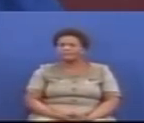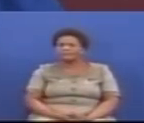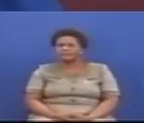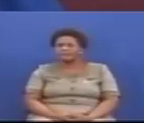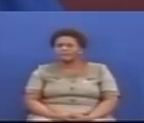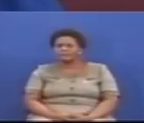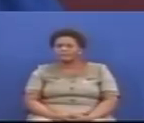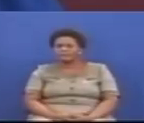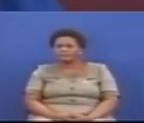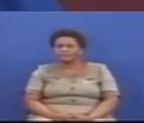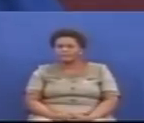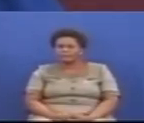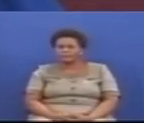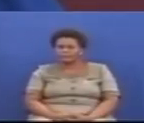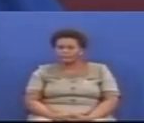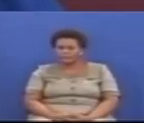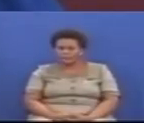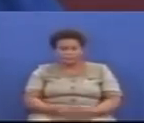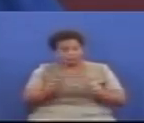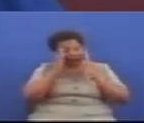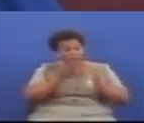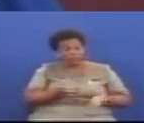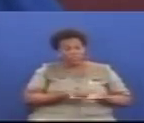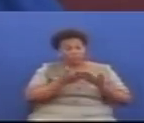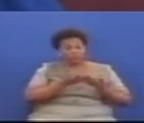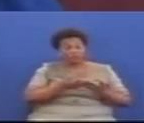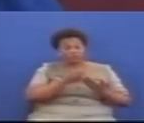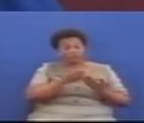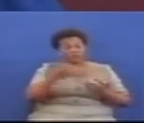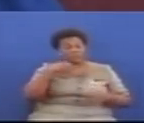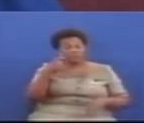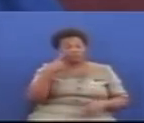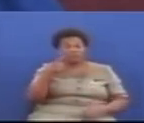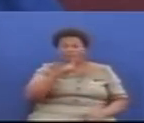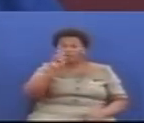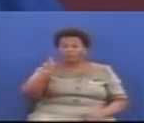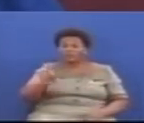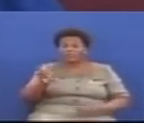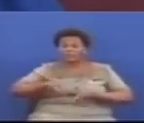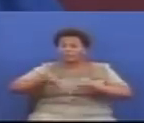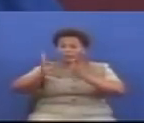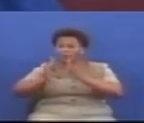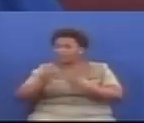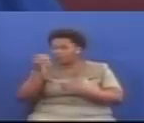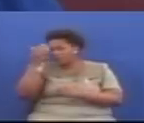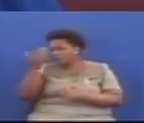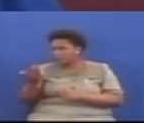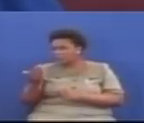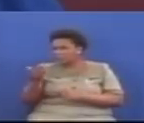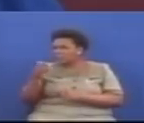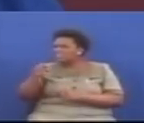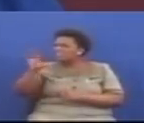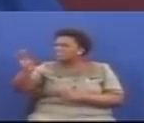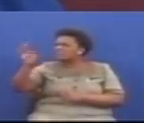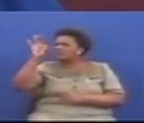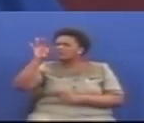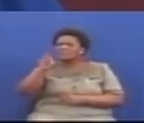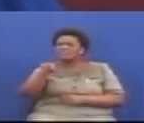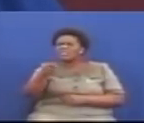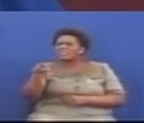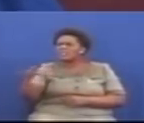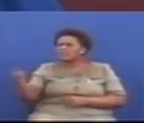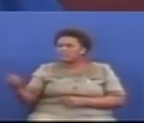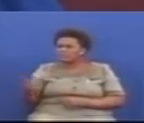Mheshimiwa Naibu Waziri, unaona maswali ya barabara yalivyo mengi namna hii. Na kesi juu hata nani sasa? Leo tulibakiza huko kwa